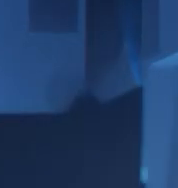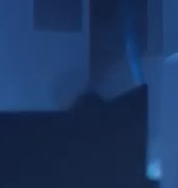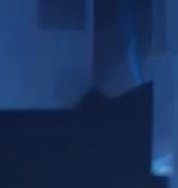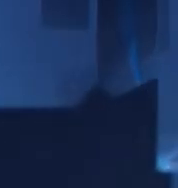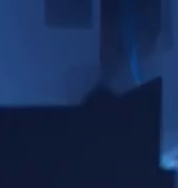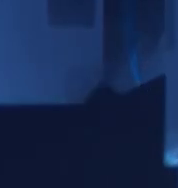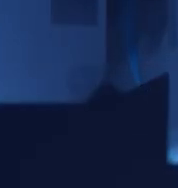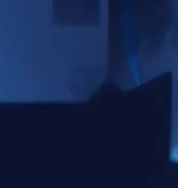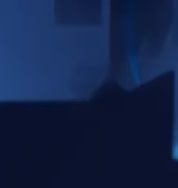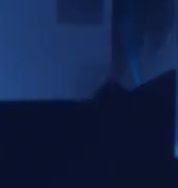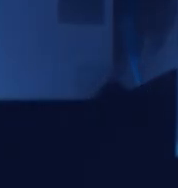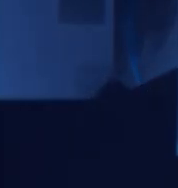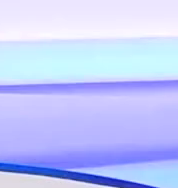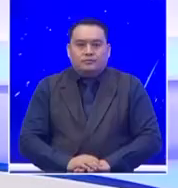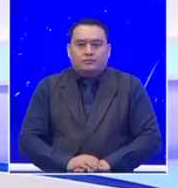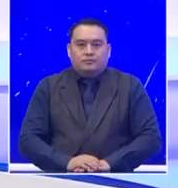ЖТСУ из Нур-Султана.